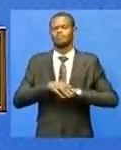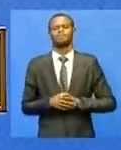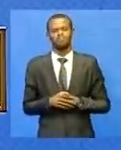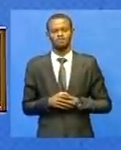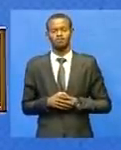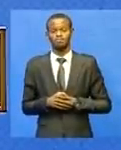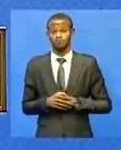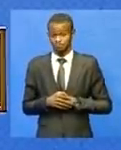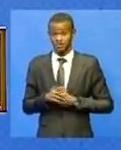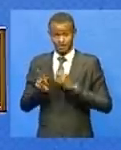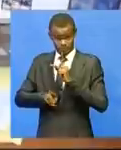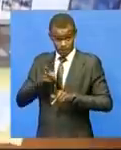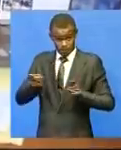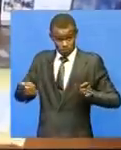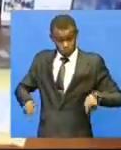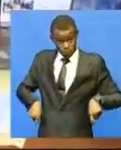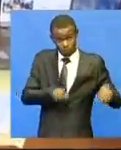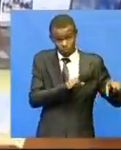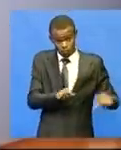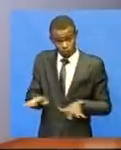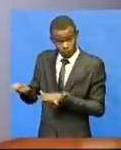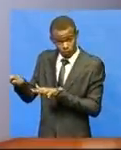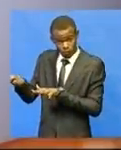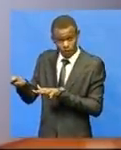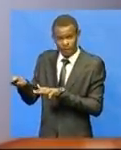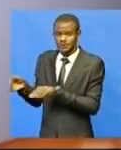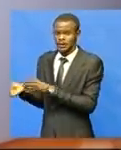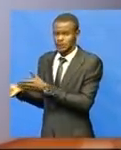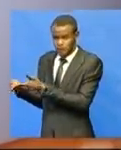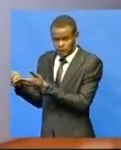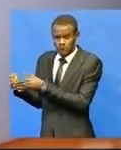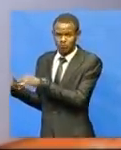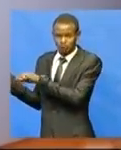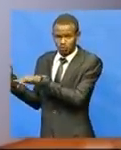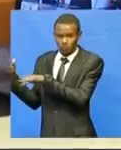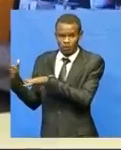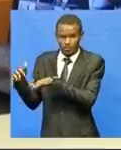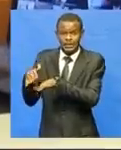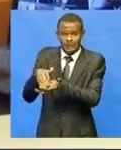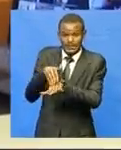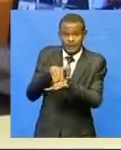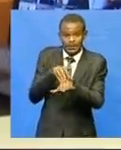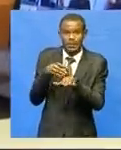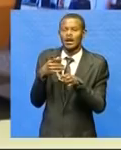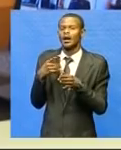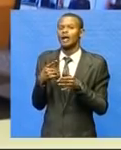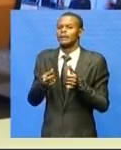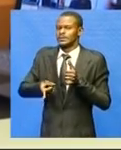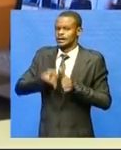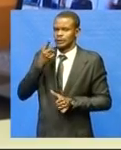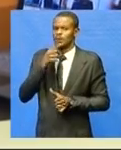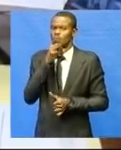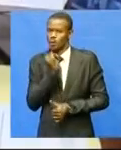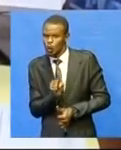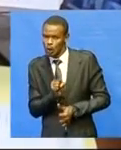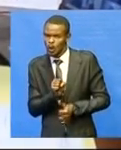Ces retours devra prendre en compte la spécificité des catégories, notamment les personnes âgées, les personnes à